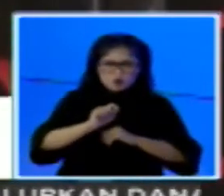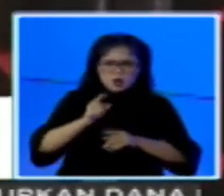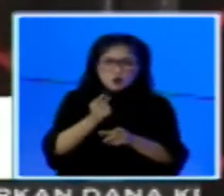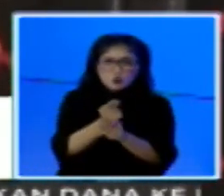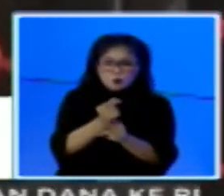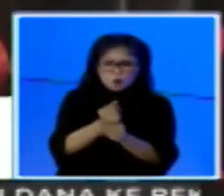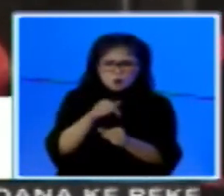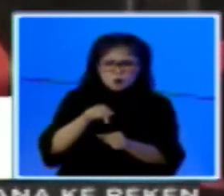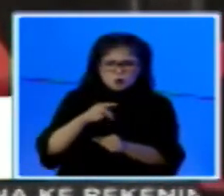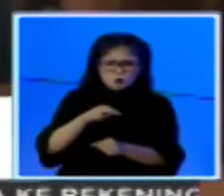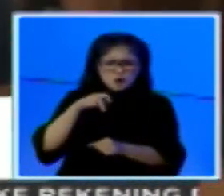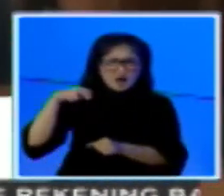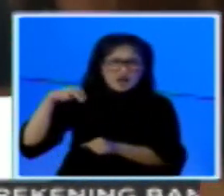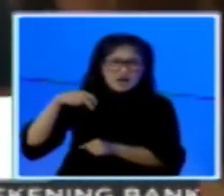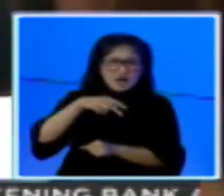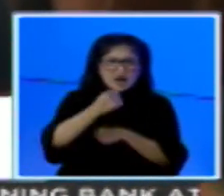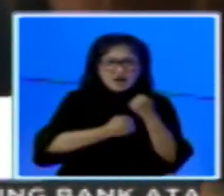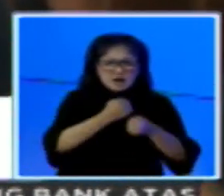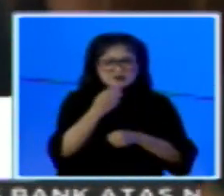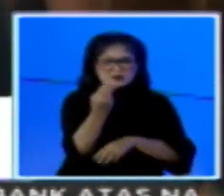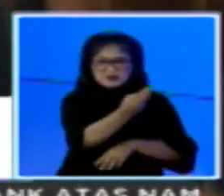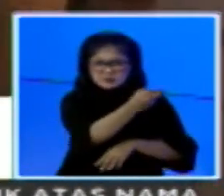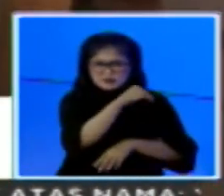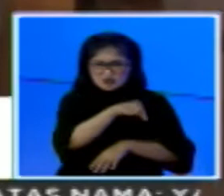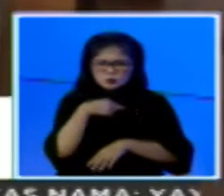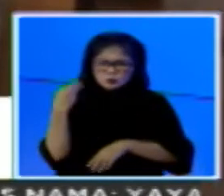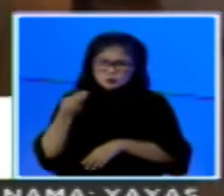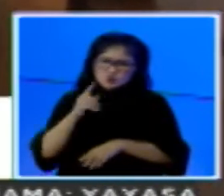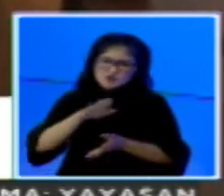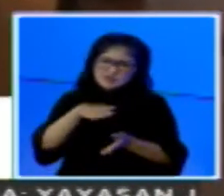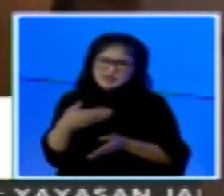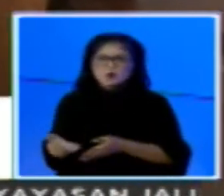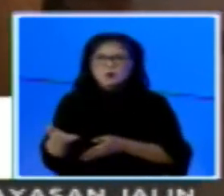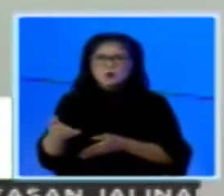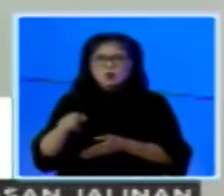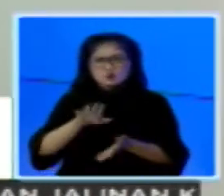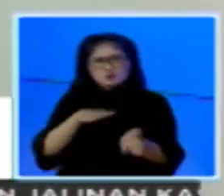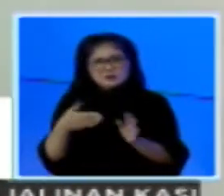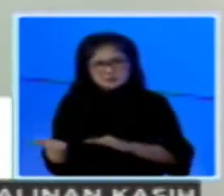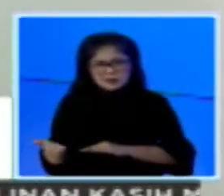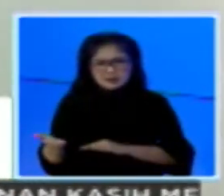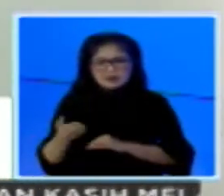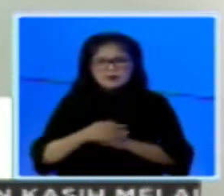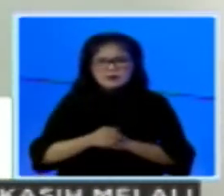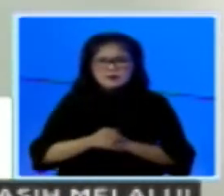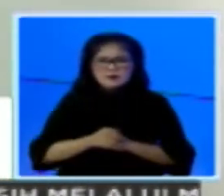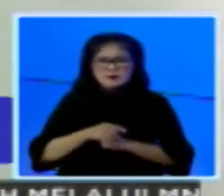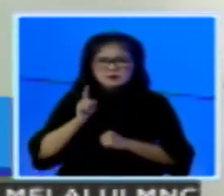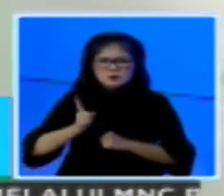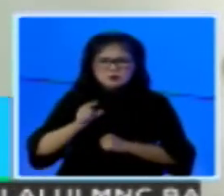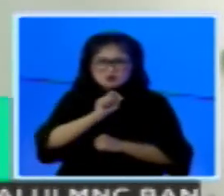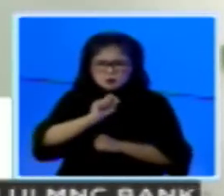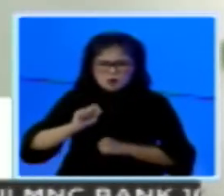keliling sekolah. Namun korban yang tengah menjalani hukuman terjatuh dan tak sadarkan diri. Kelas ini tentu mengevaluasi